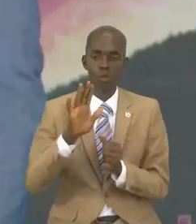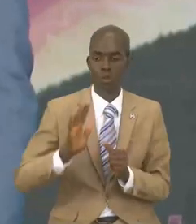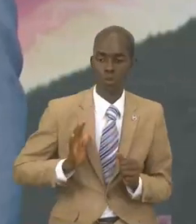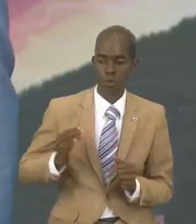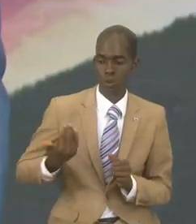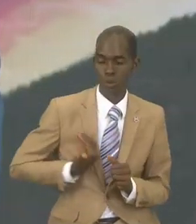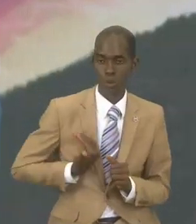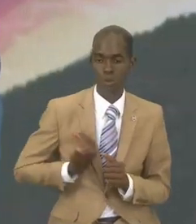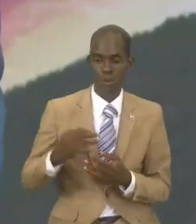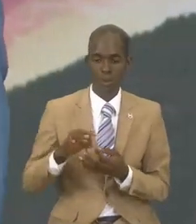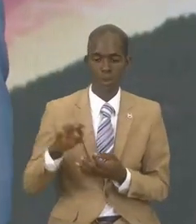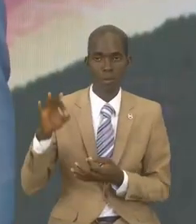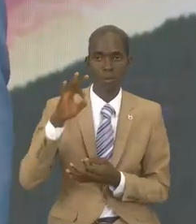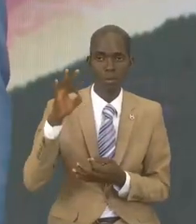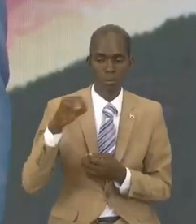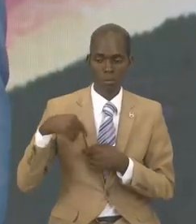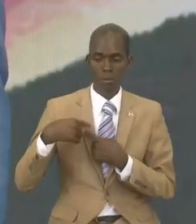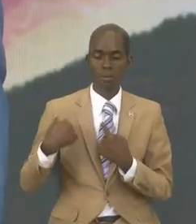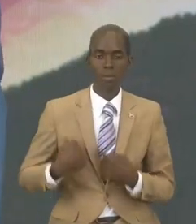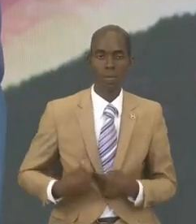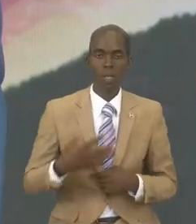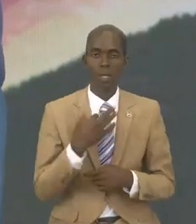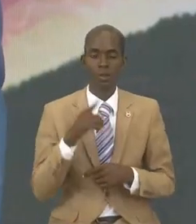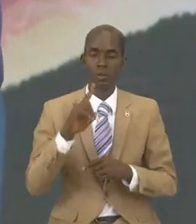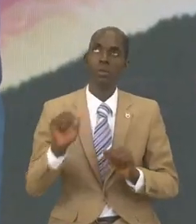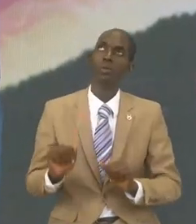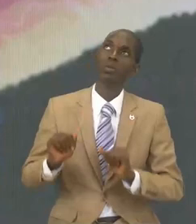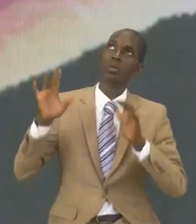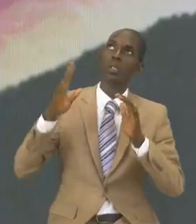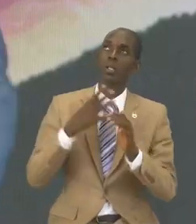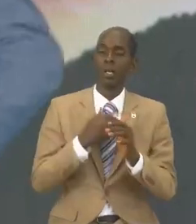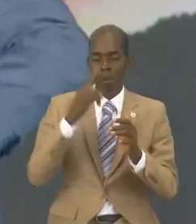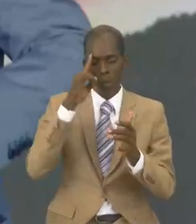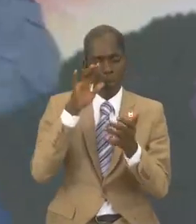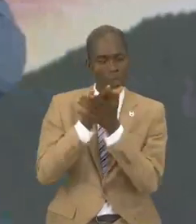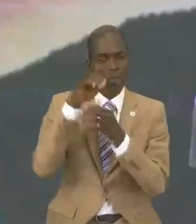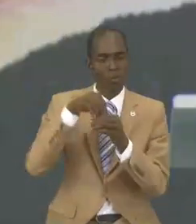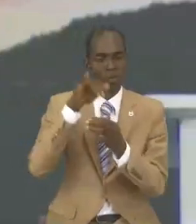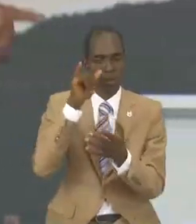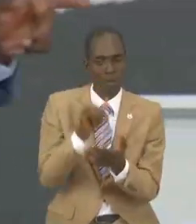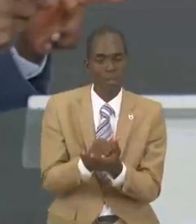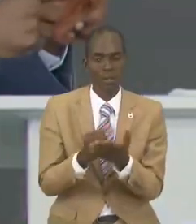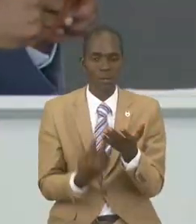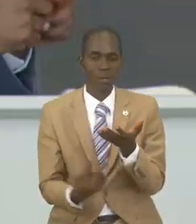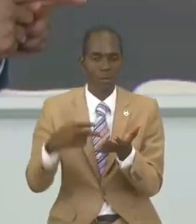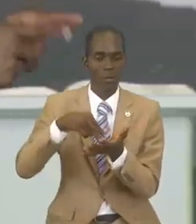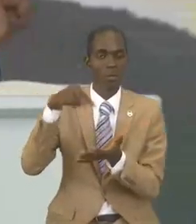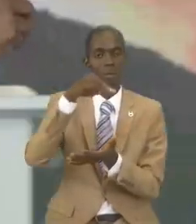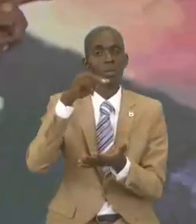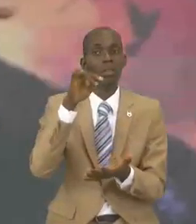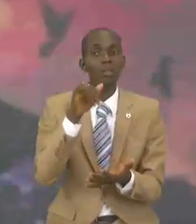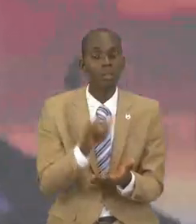Seigneur de toute ton âme, avec ton cœur, et tu crois à la résurrection,